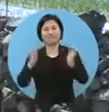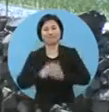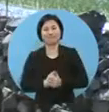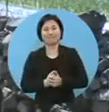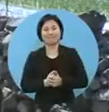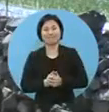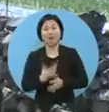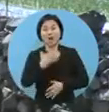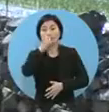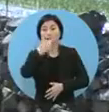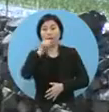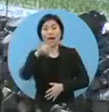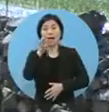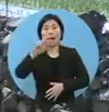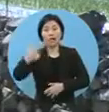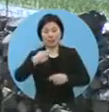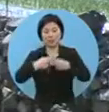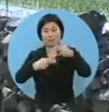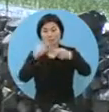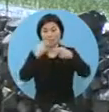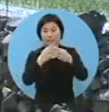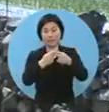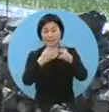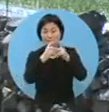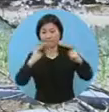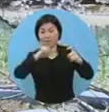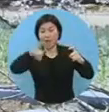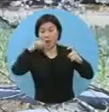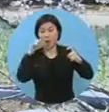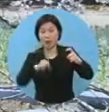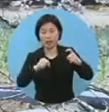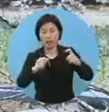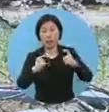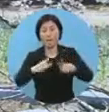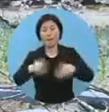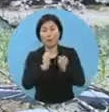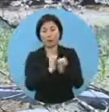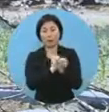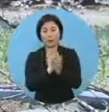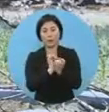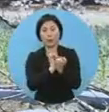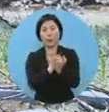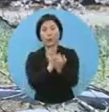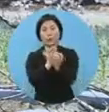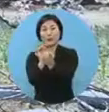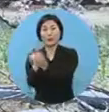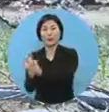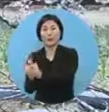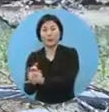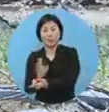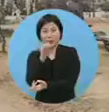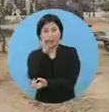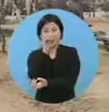순천 나간읍성에도 나지막한 돌담과 초가를 따라 봄꽃들이 앞다퉈 꽃 꽃망울을 터뜨리고